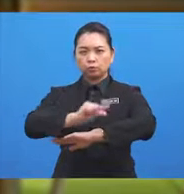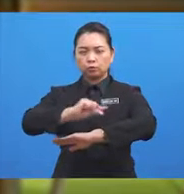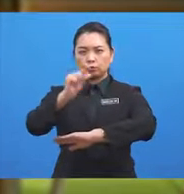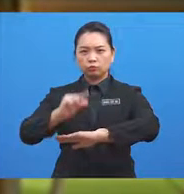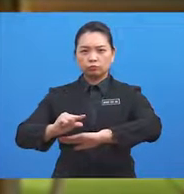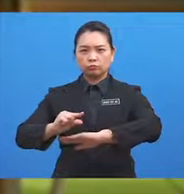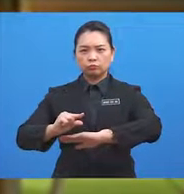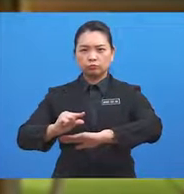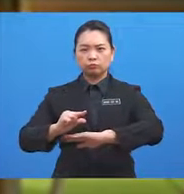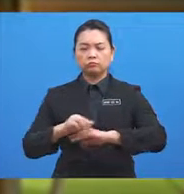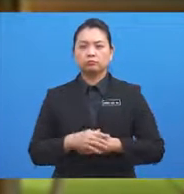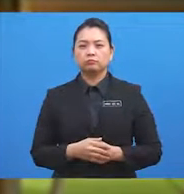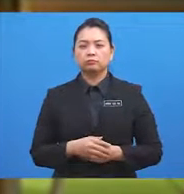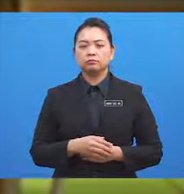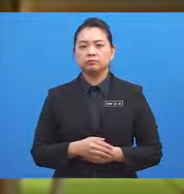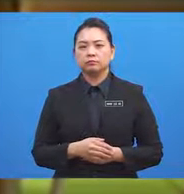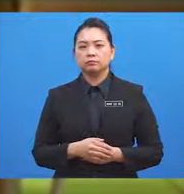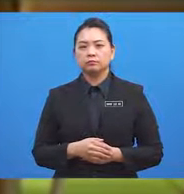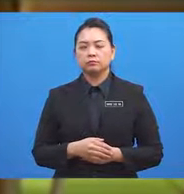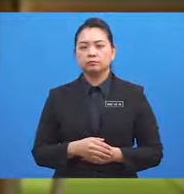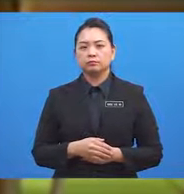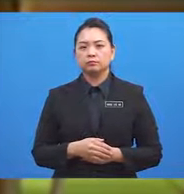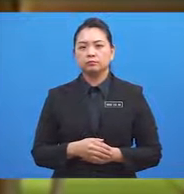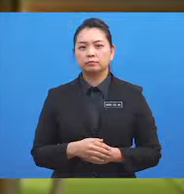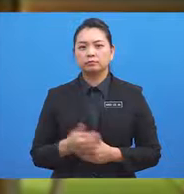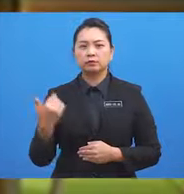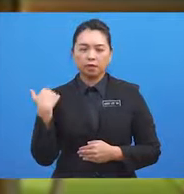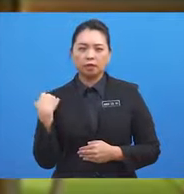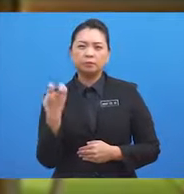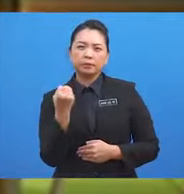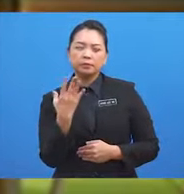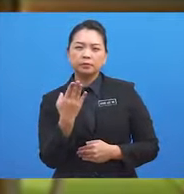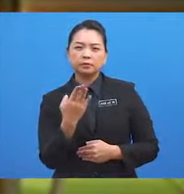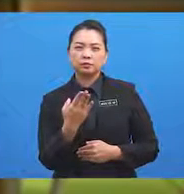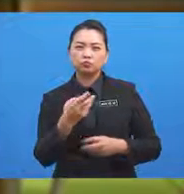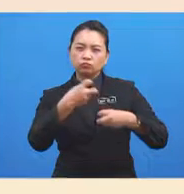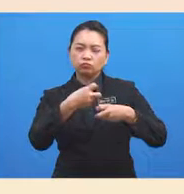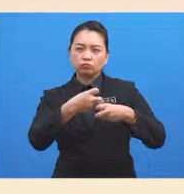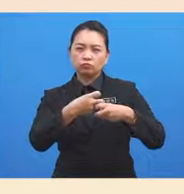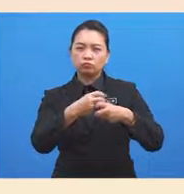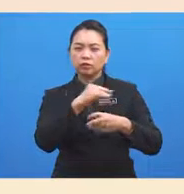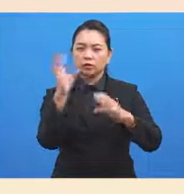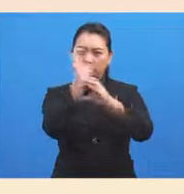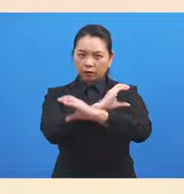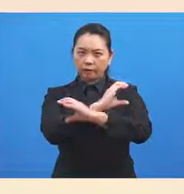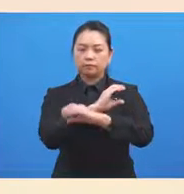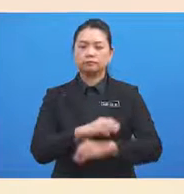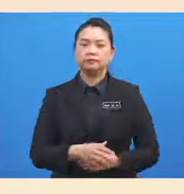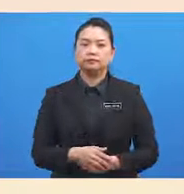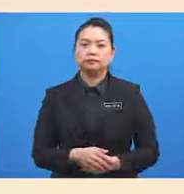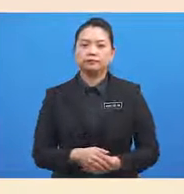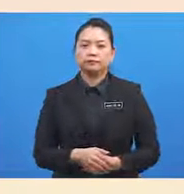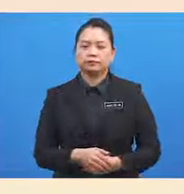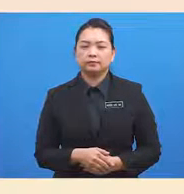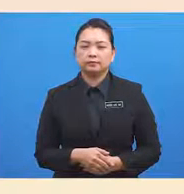bercerun curam dan berpaya mempunyai beberapa halangan dan cabaran.